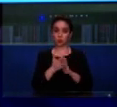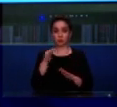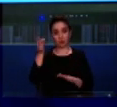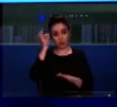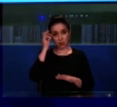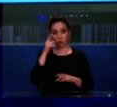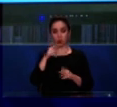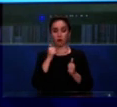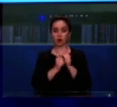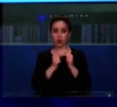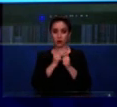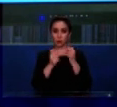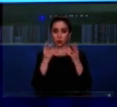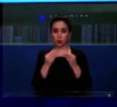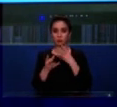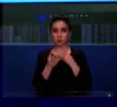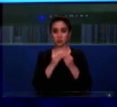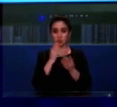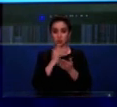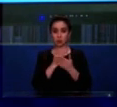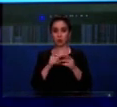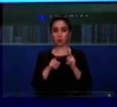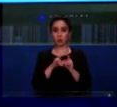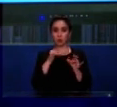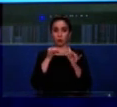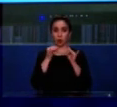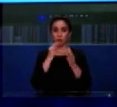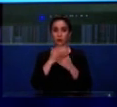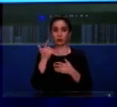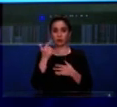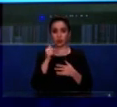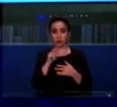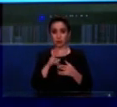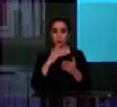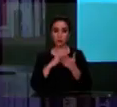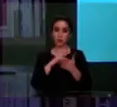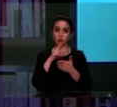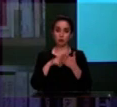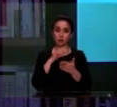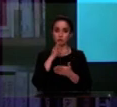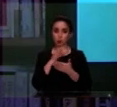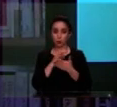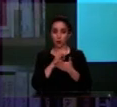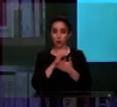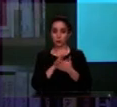bu har kuni biz sizlar bilan muloqot qiladigan gaplarimiz,